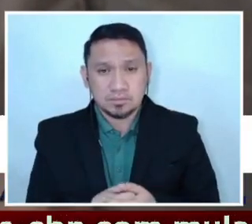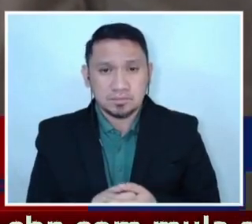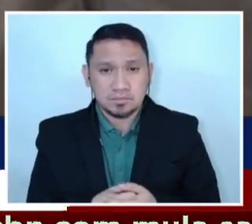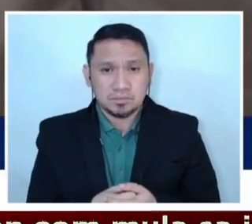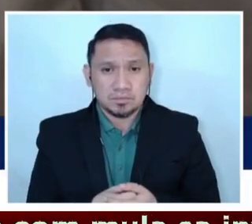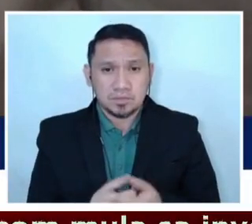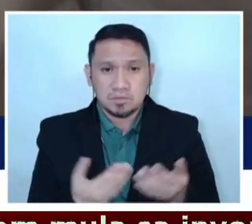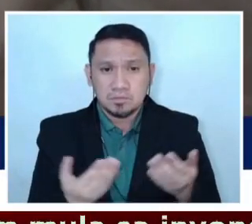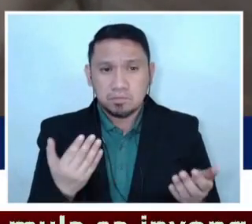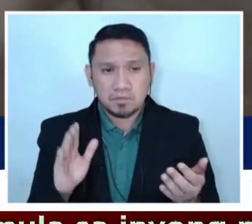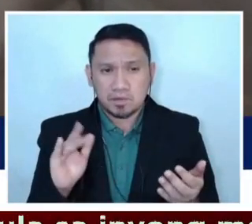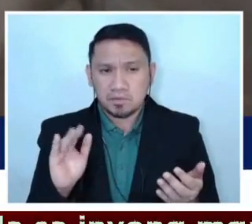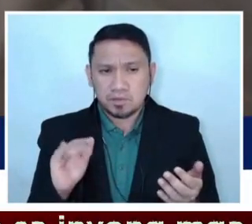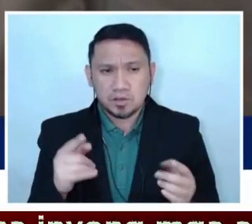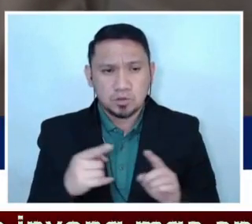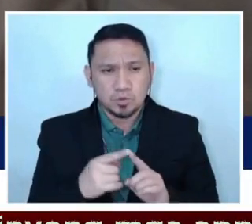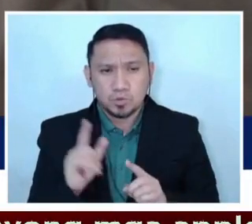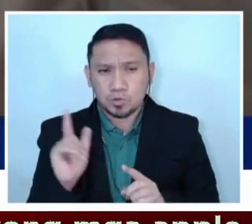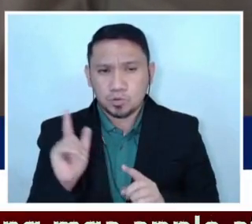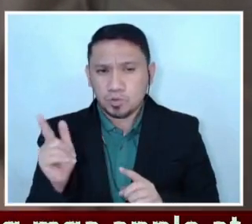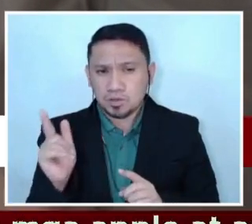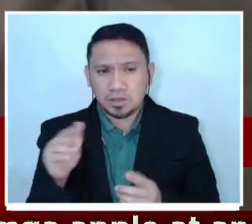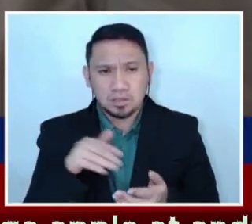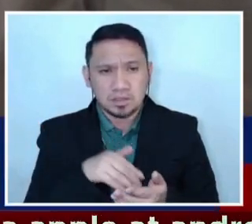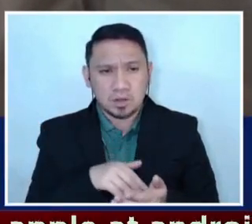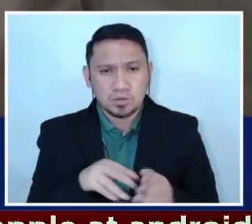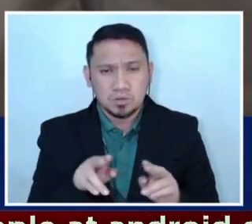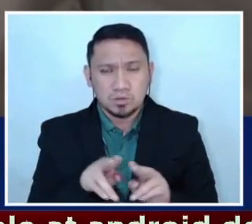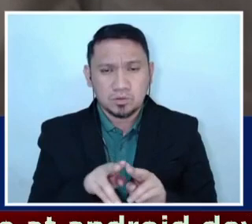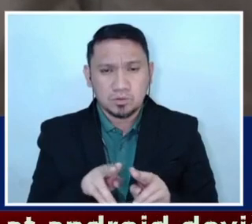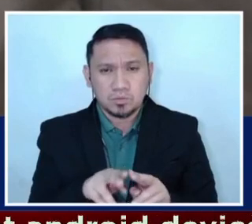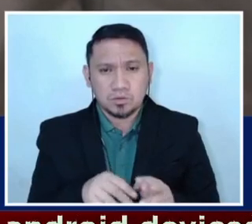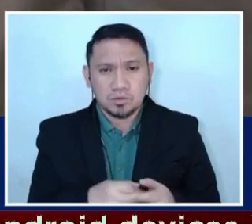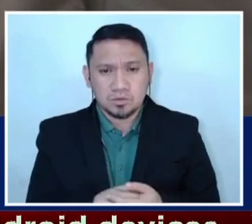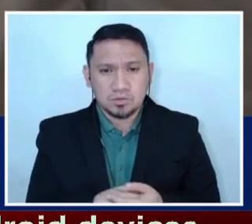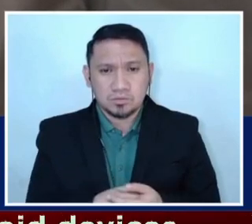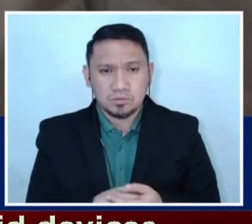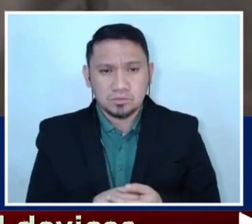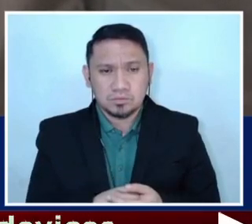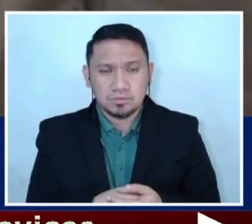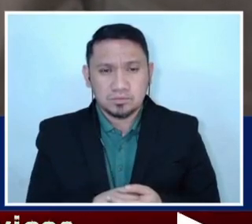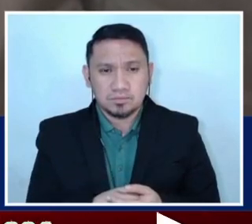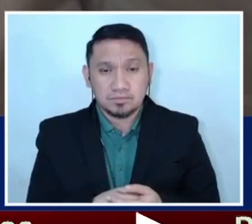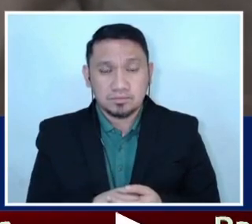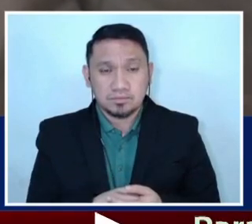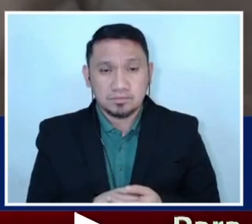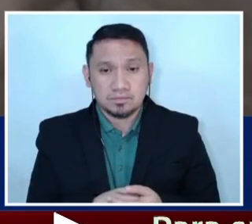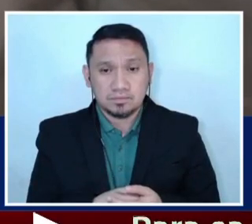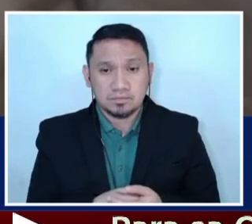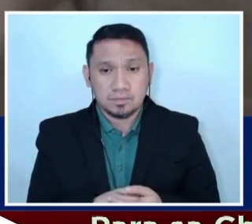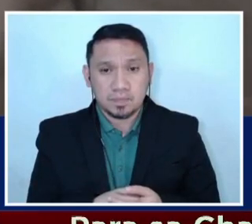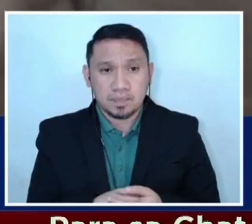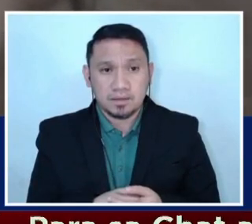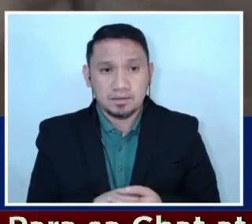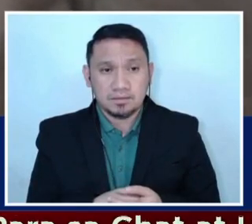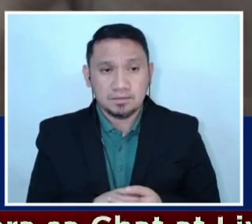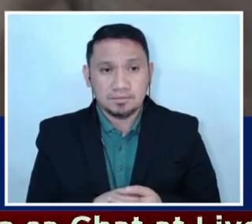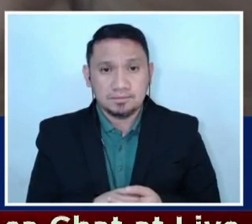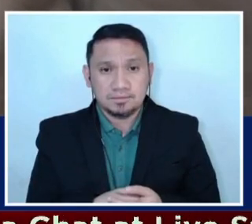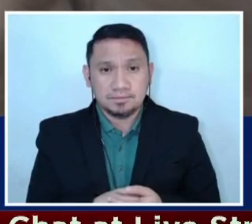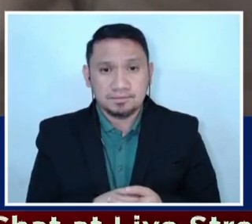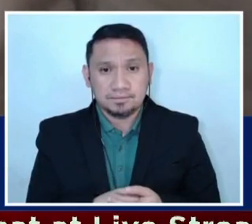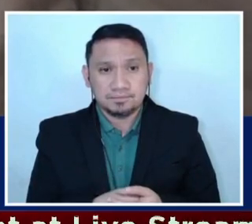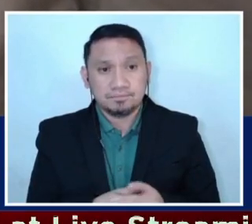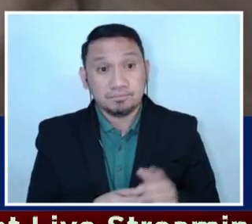normal. But what makes it extraordinary is the, at the very least,